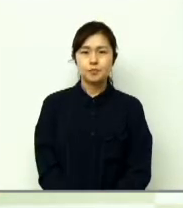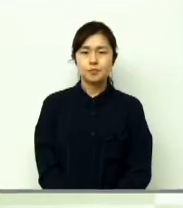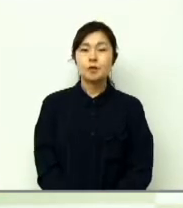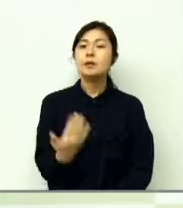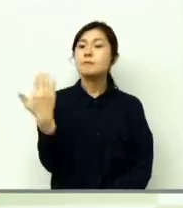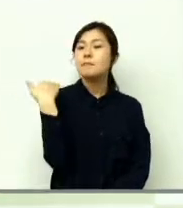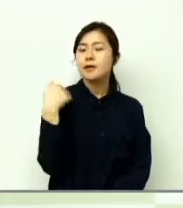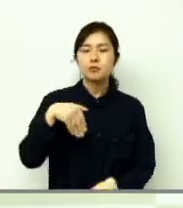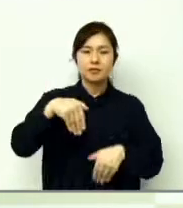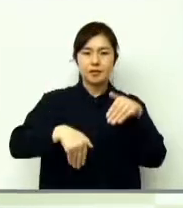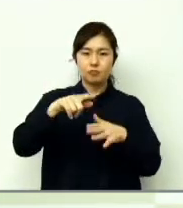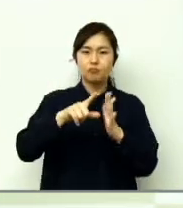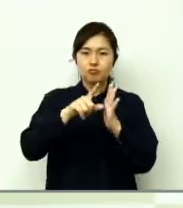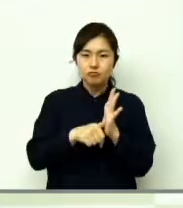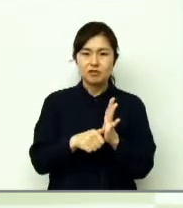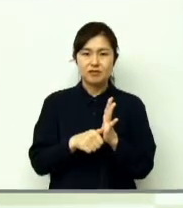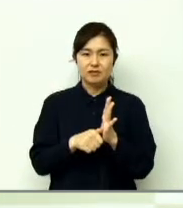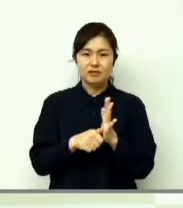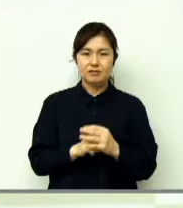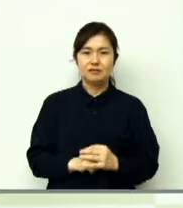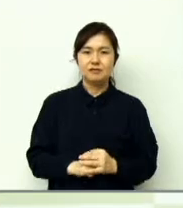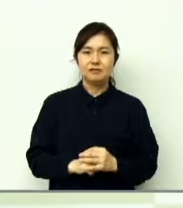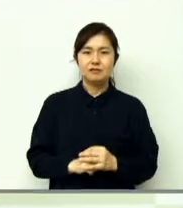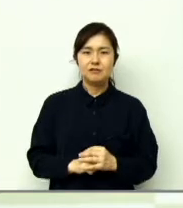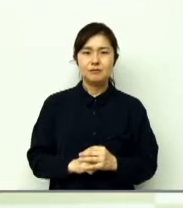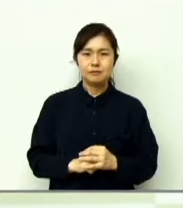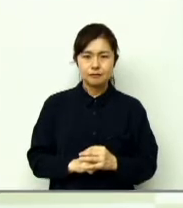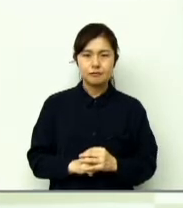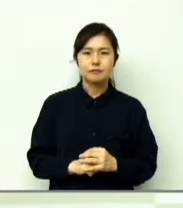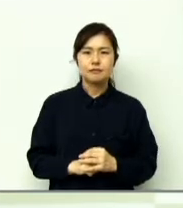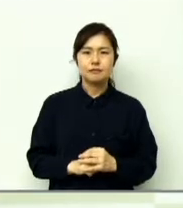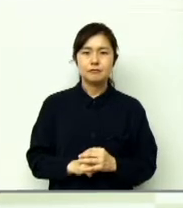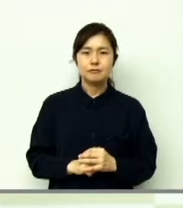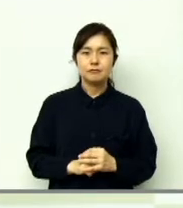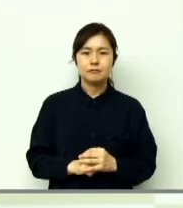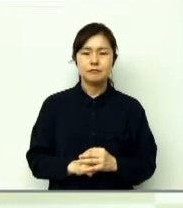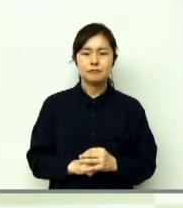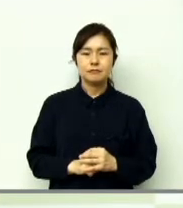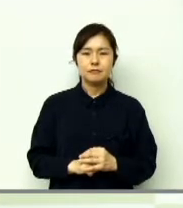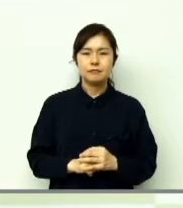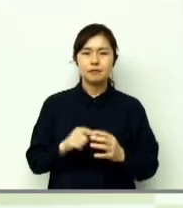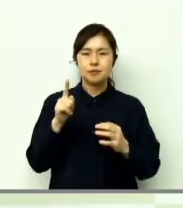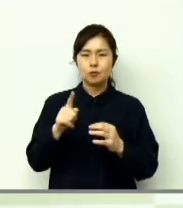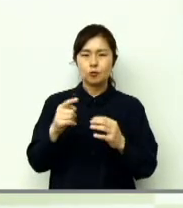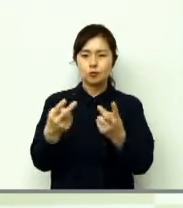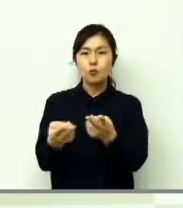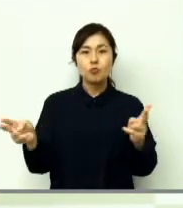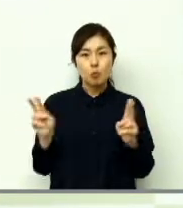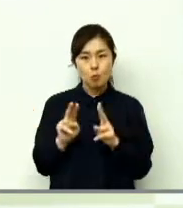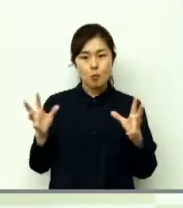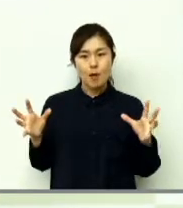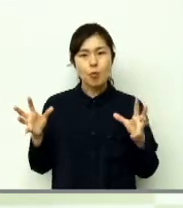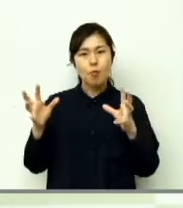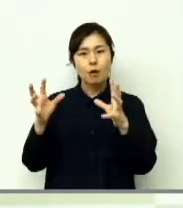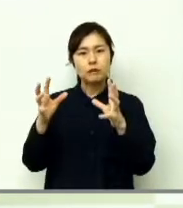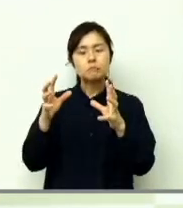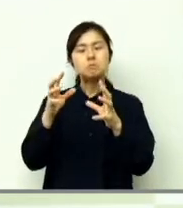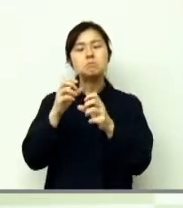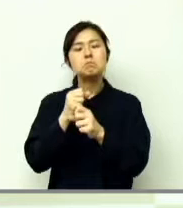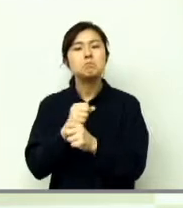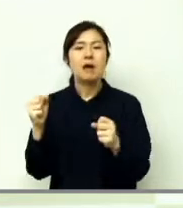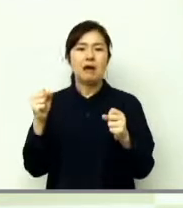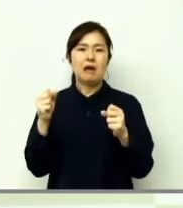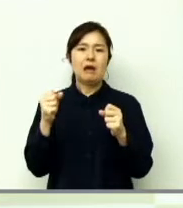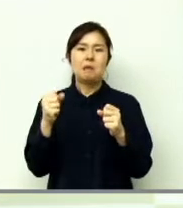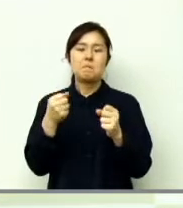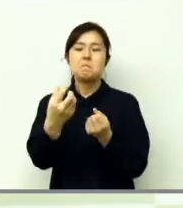では、大きな一つのまとまりということが、結果的にはできずにですね、バラバラの